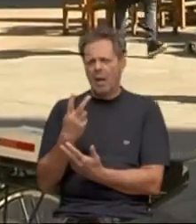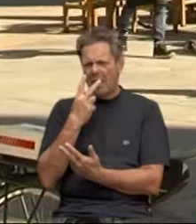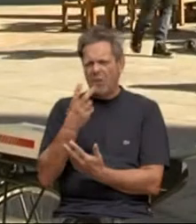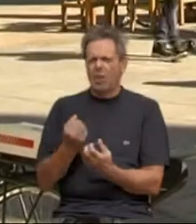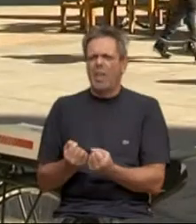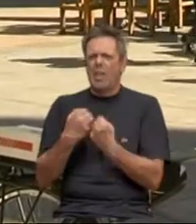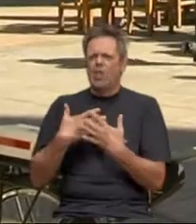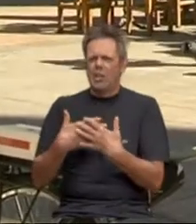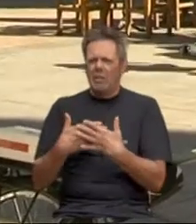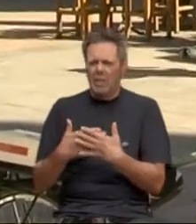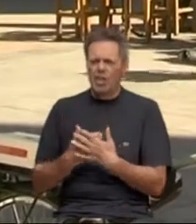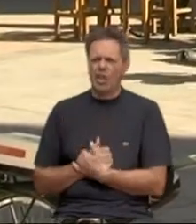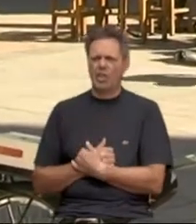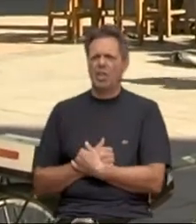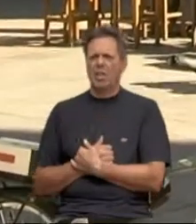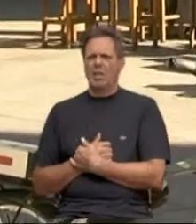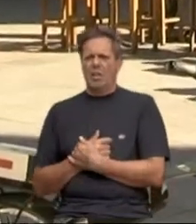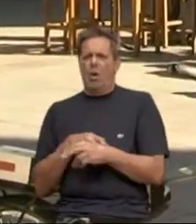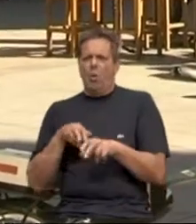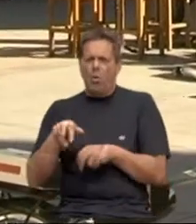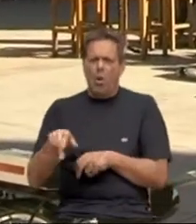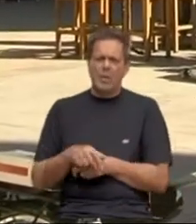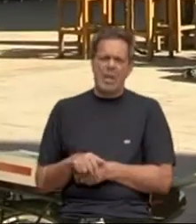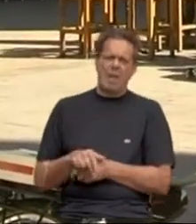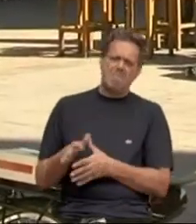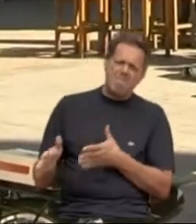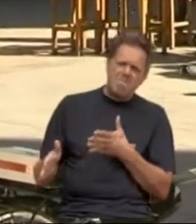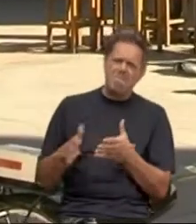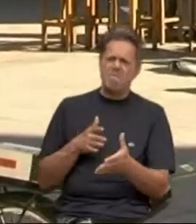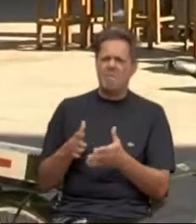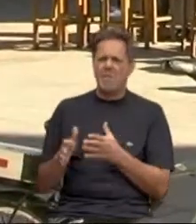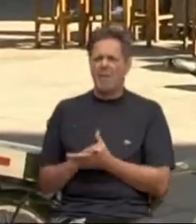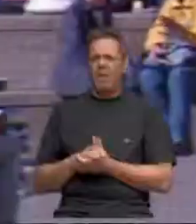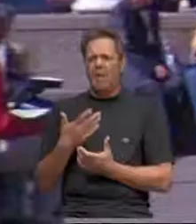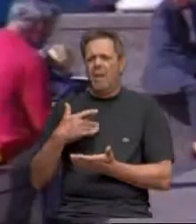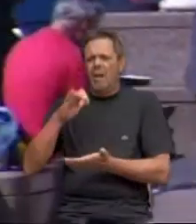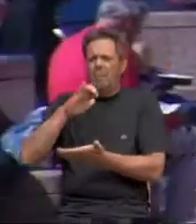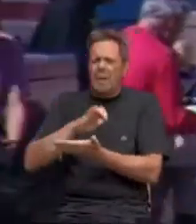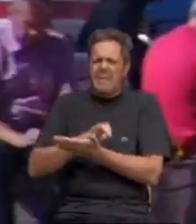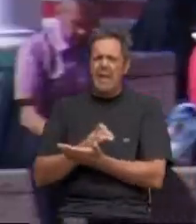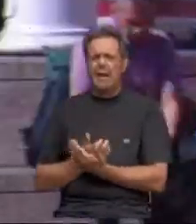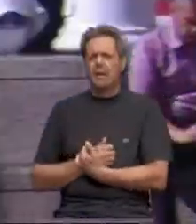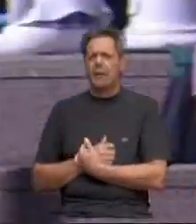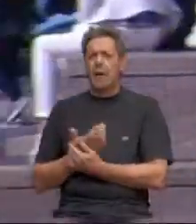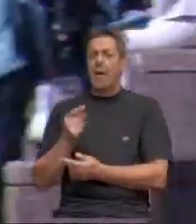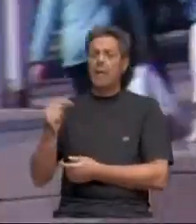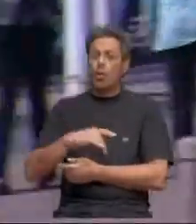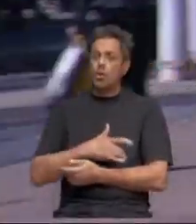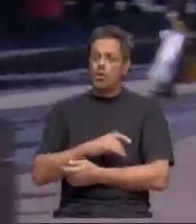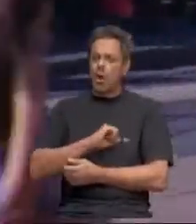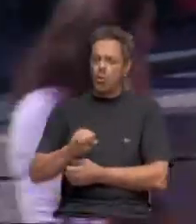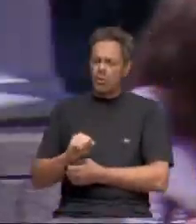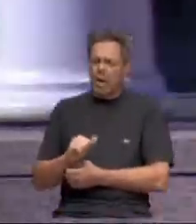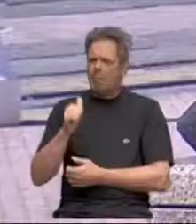diše, kod hodanja, nekakvi prešer na njega. Kada do srčanog udara dođe, prvo što